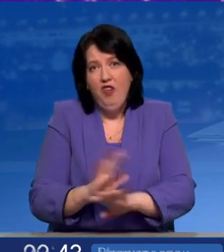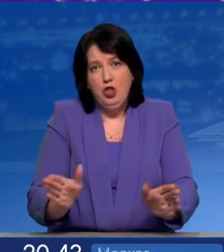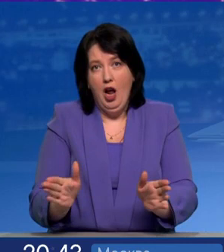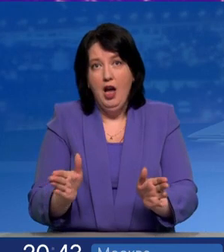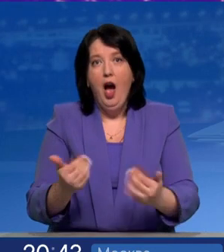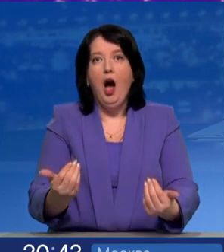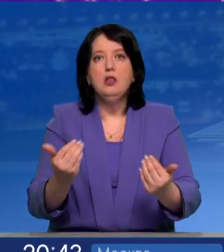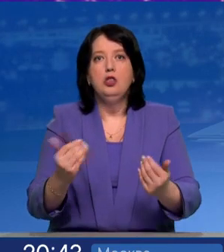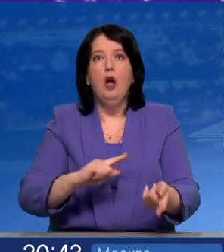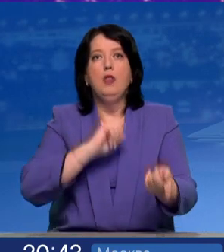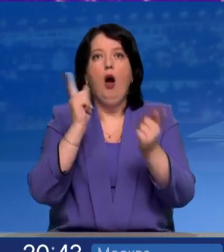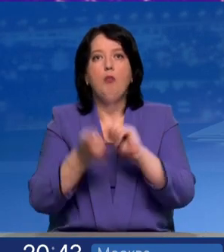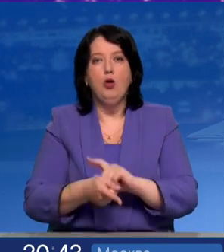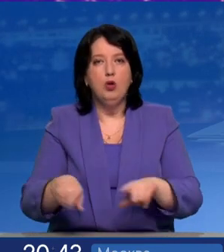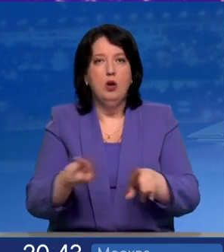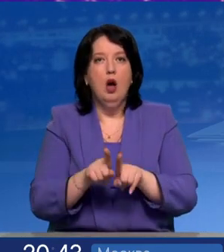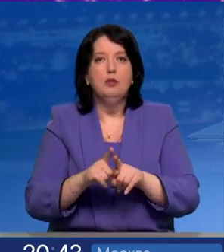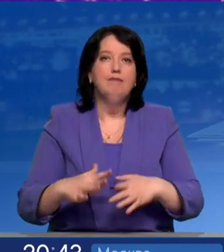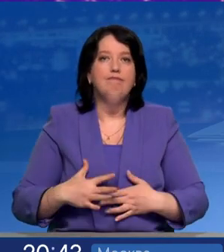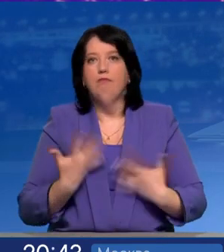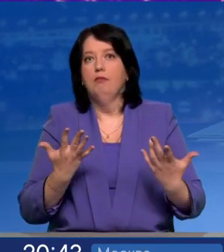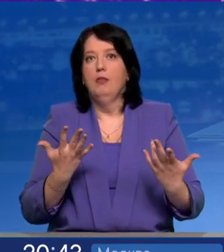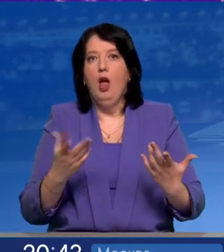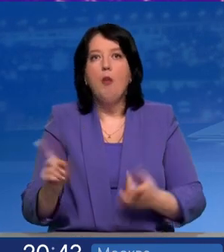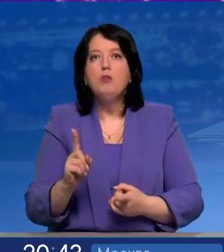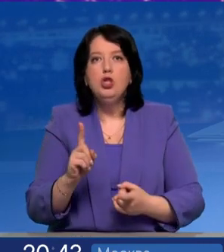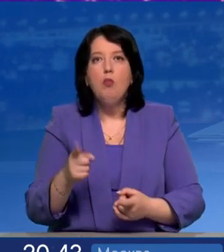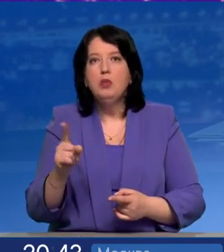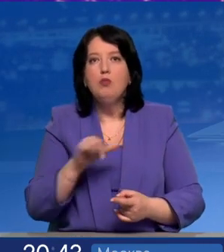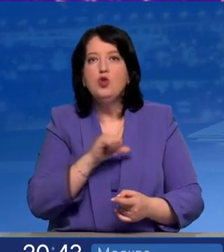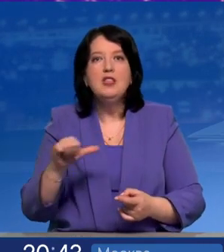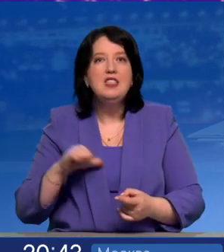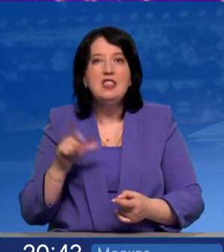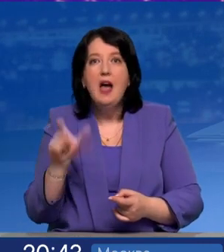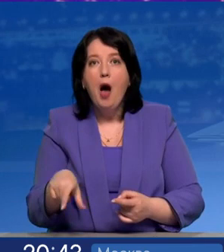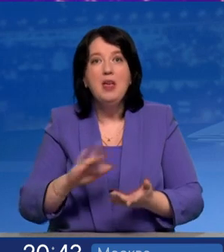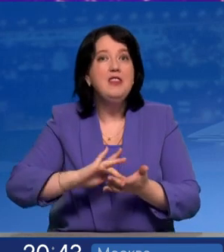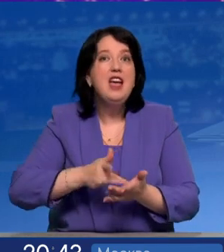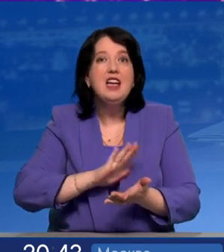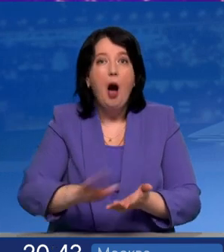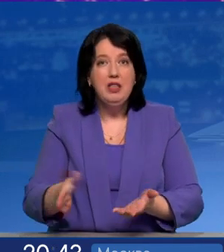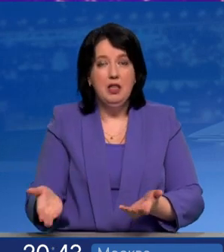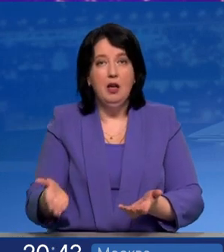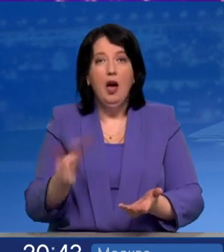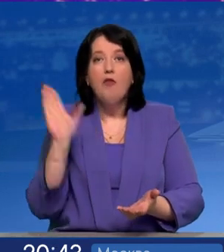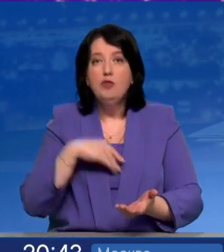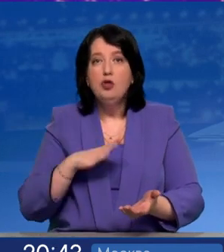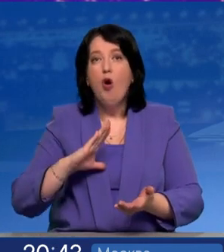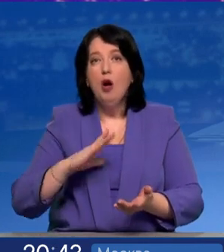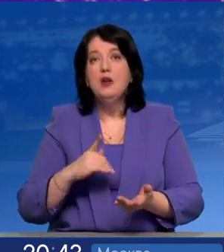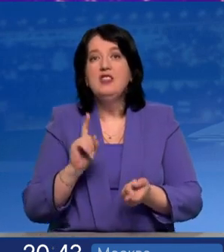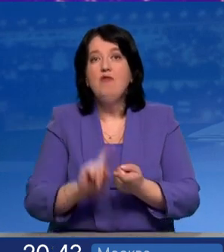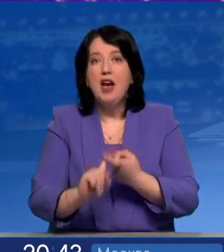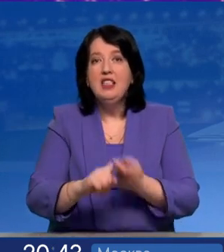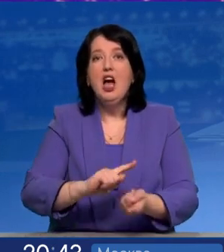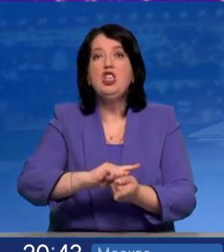бравируют, что ли? А потому что сами неграмотные. Неграмотные, я же говорю, все идет после реформ в школе.